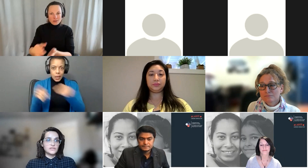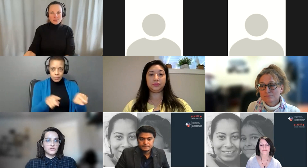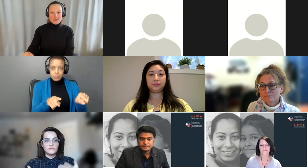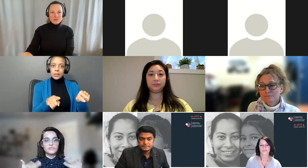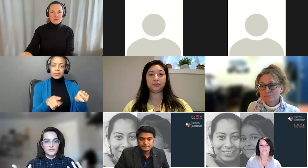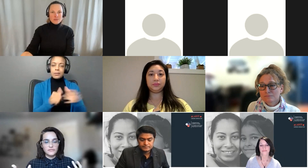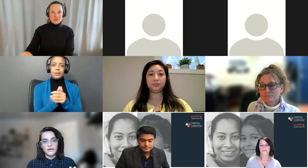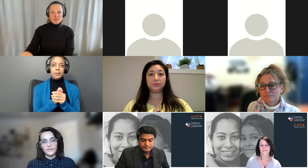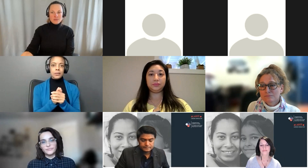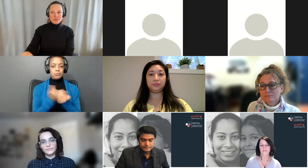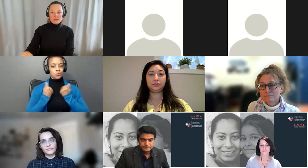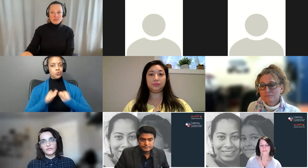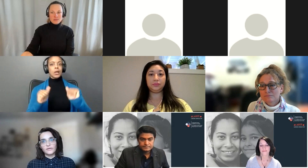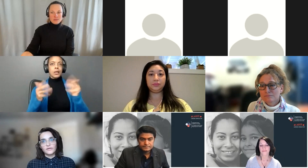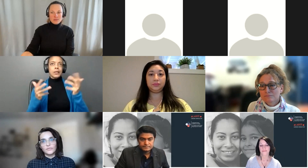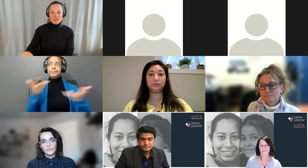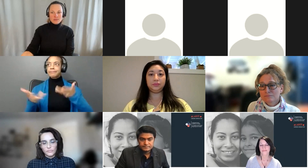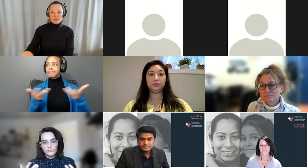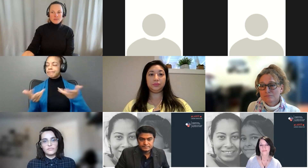et nous essayons